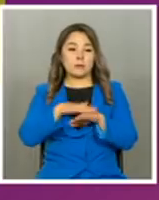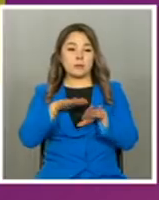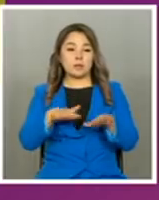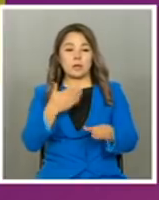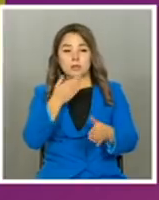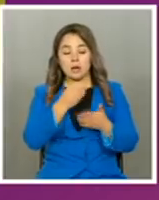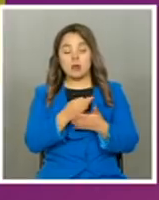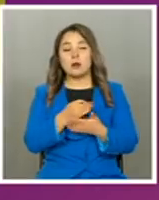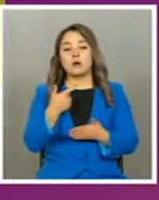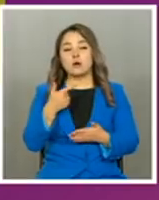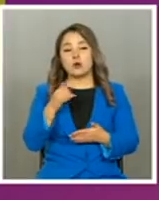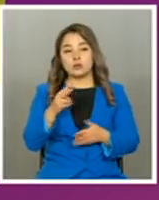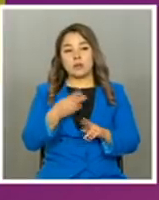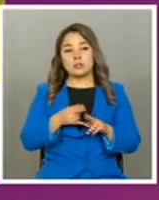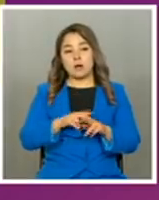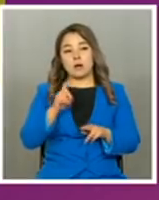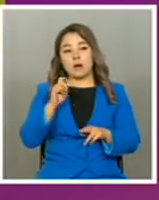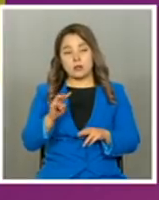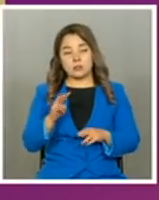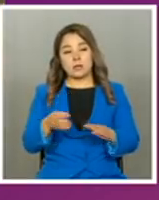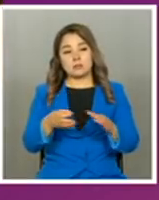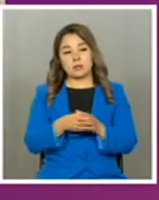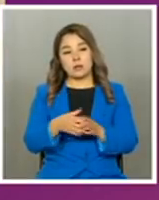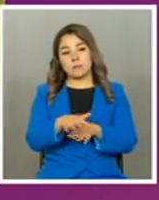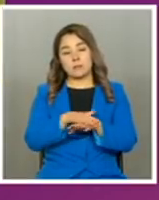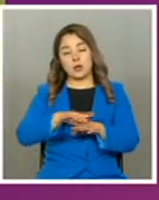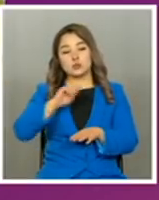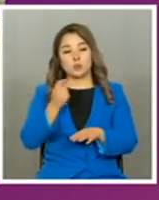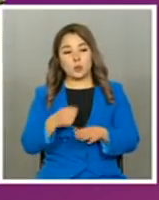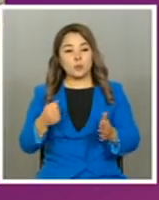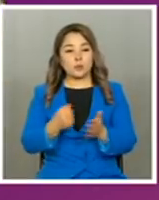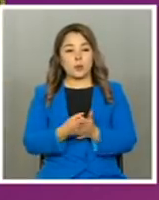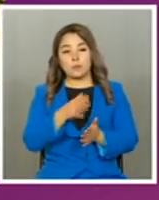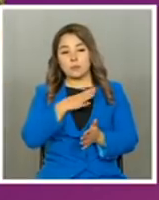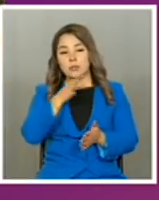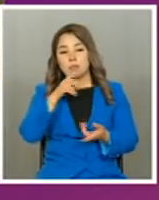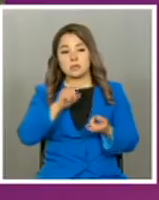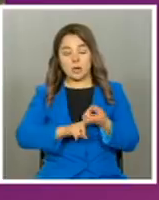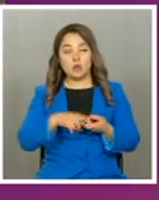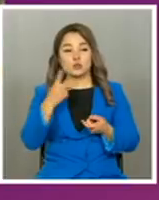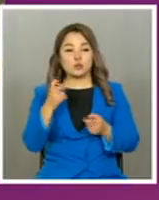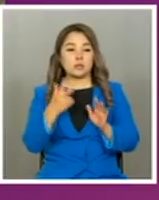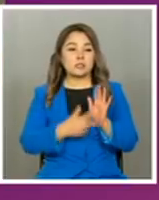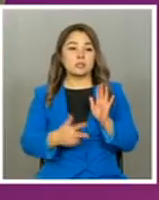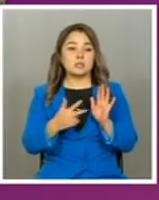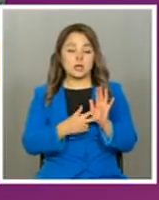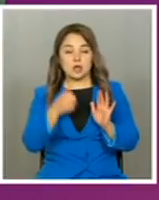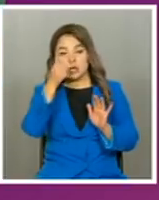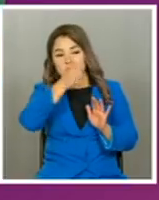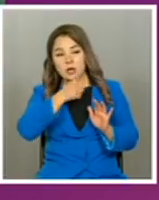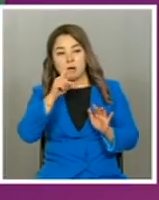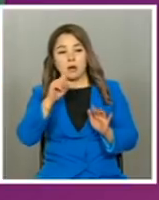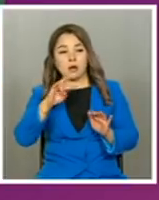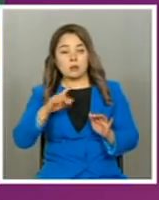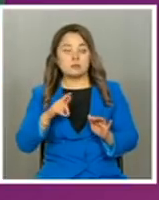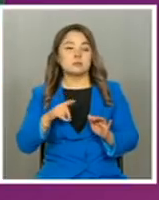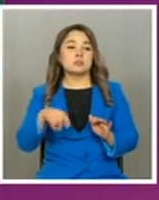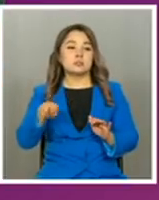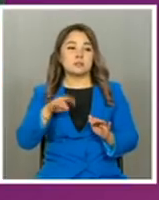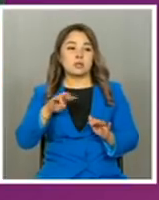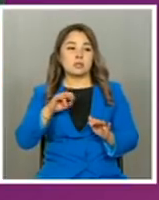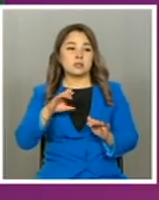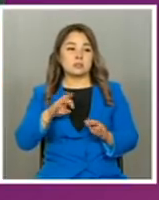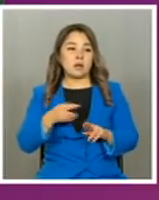мен Қытайдың Хань династиясы арасындағы соғыс біздің заманымыздан бұрынғы 188 жылы Хань династиясы